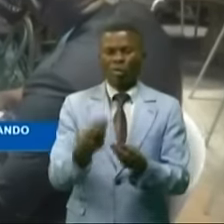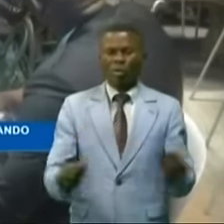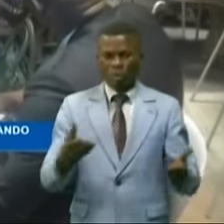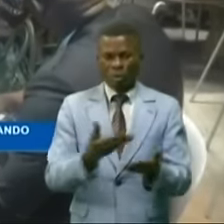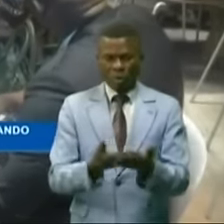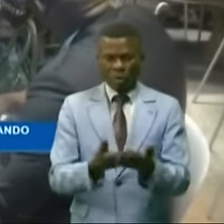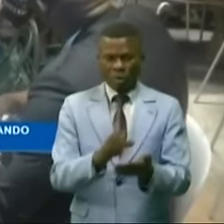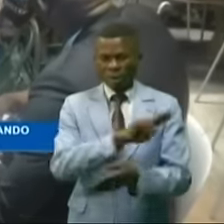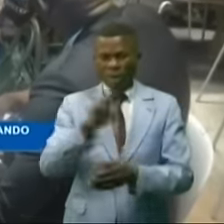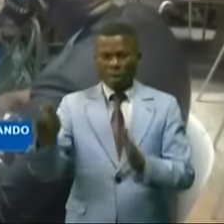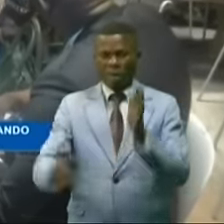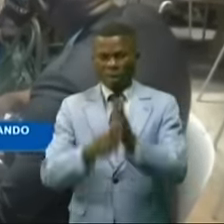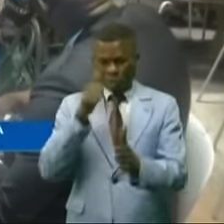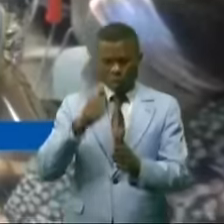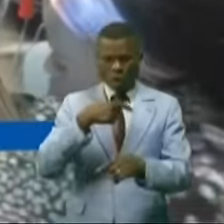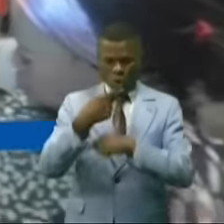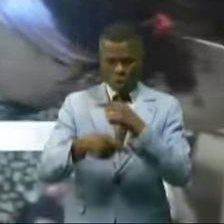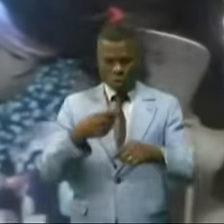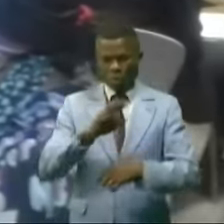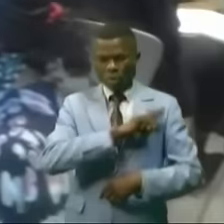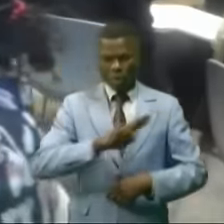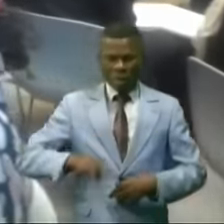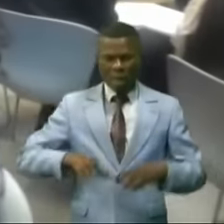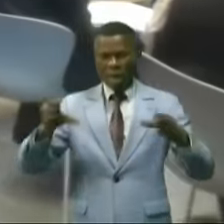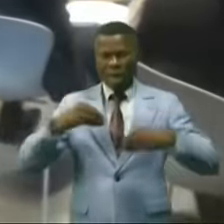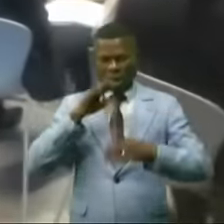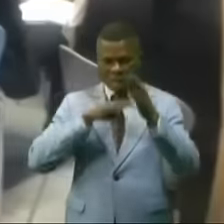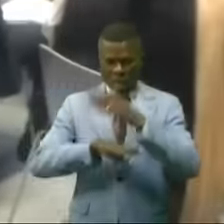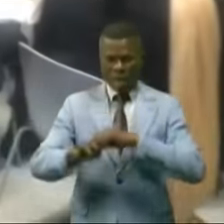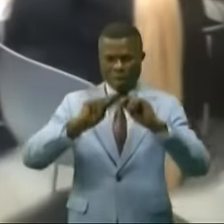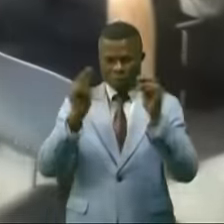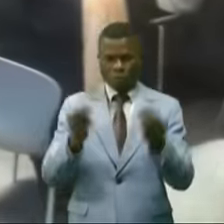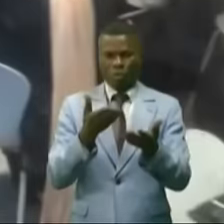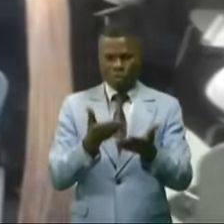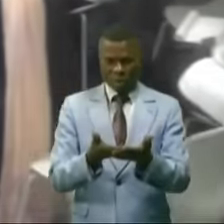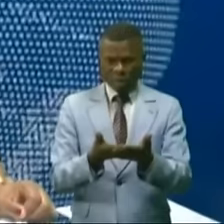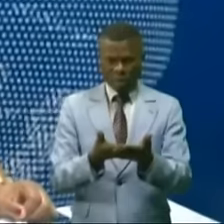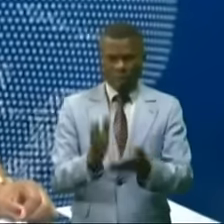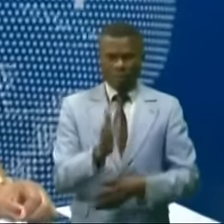en 2011 que la RDC a accepté d'en faire partie.